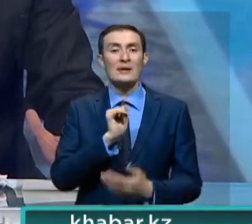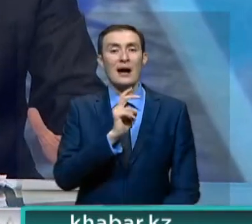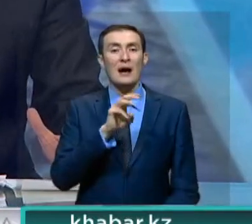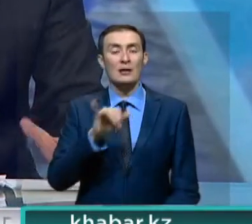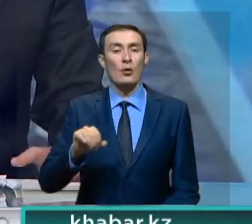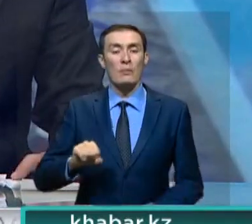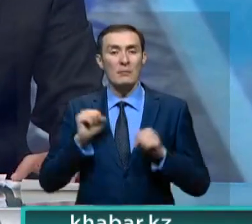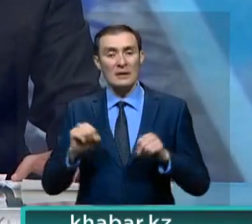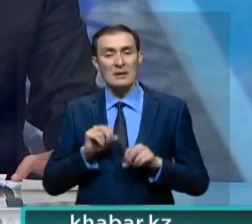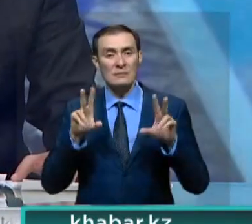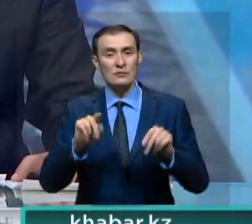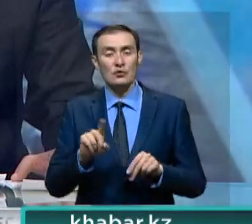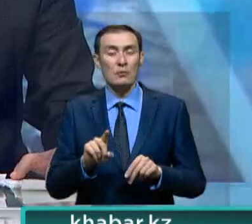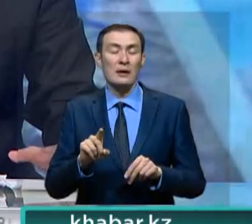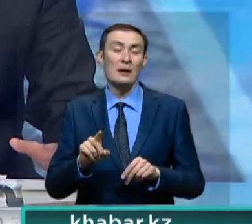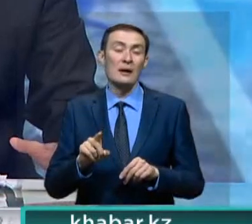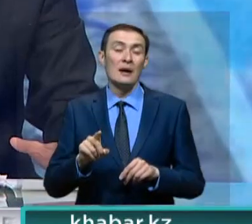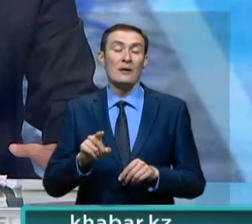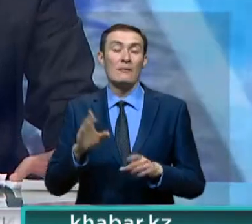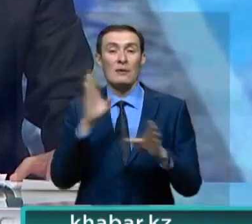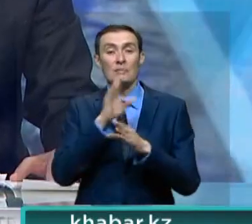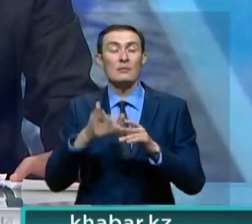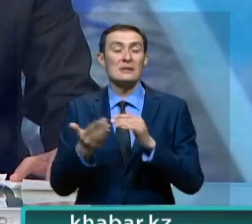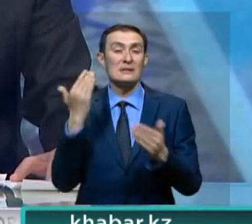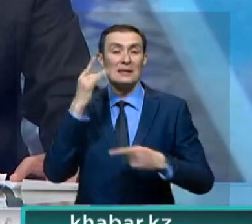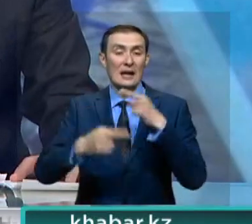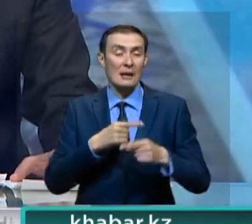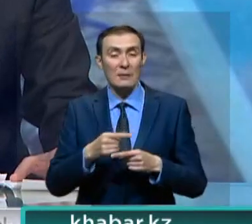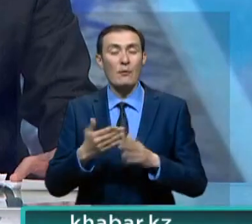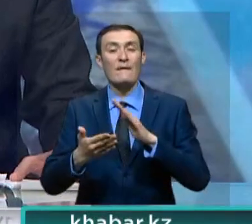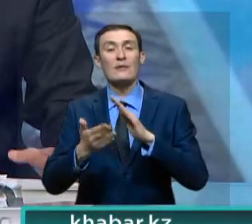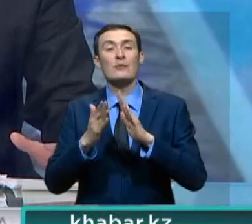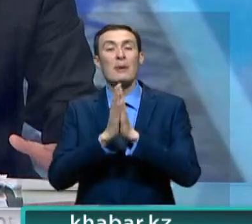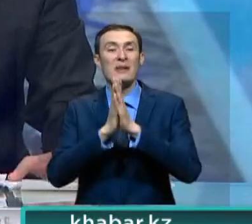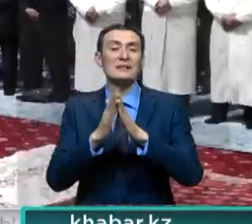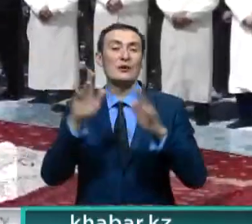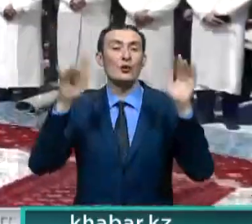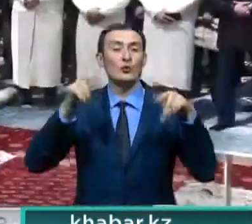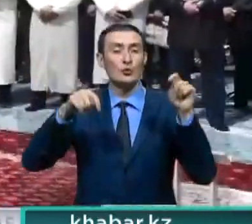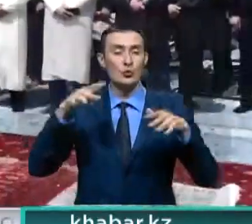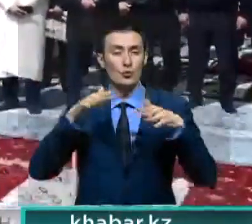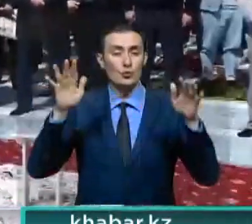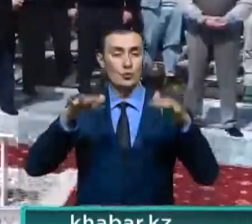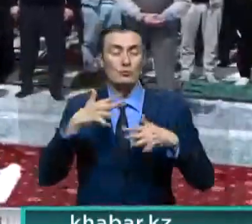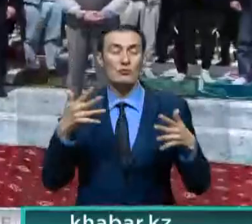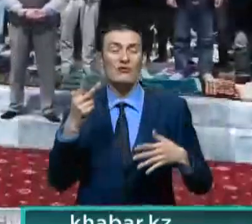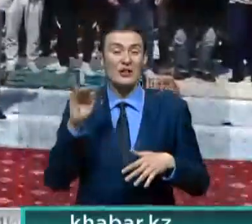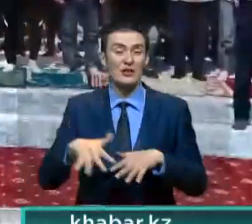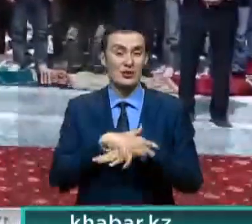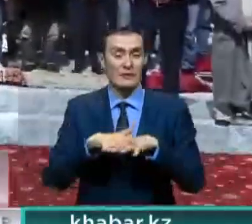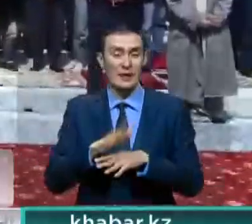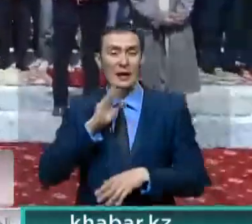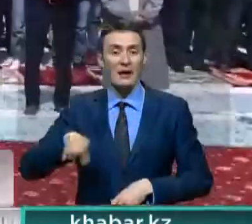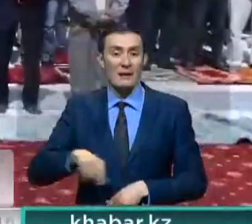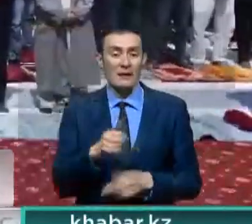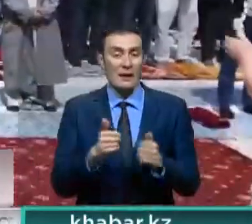попытались заручиться поддержкой Небесной канцелярии. Там провели старинный обряд по вызову дождя. Он собрал больше 2000 человек. На набережной